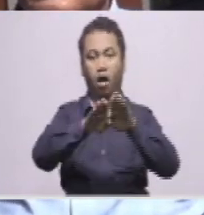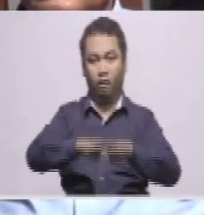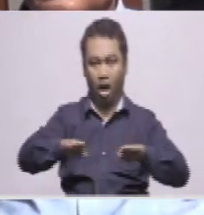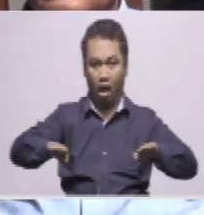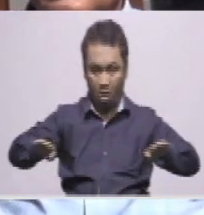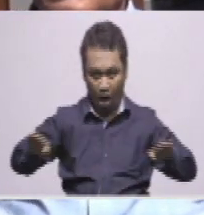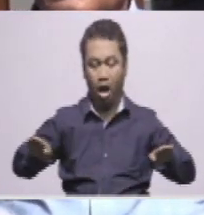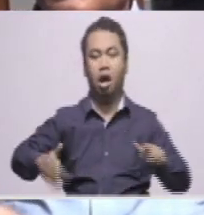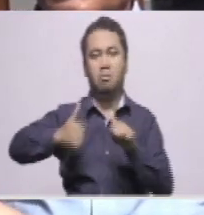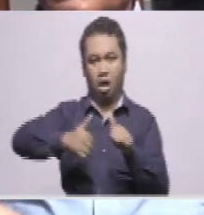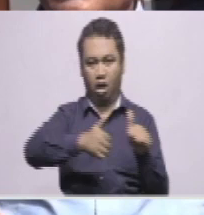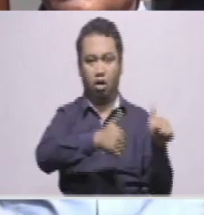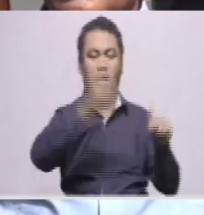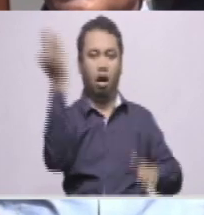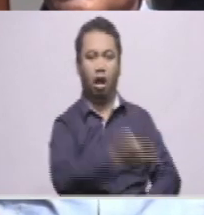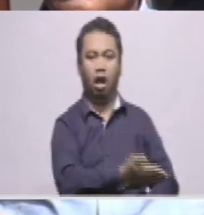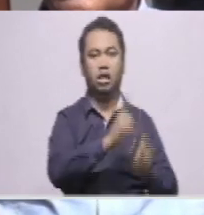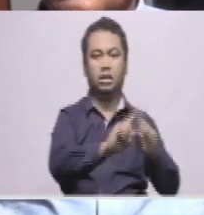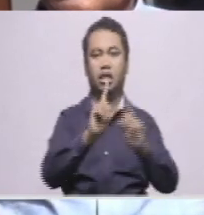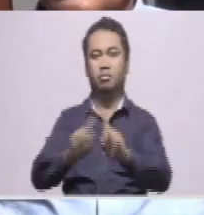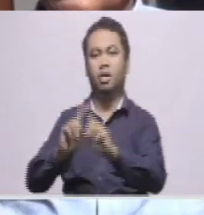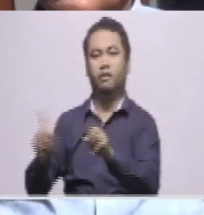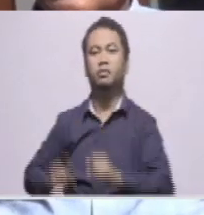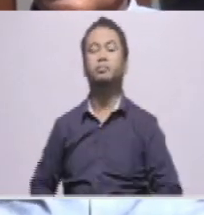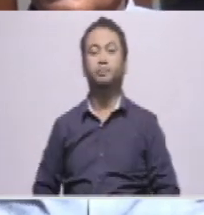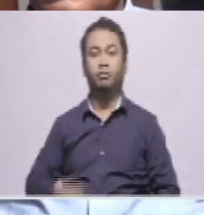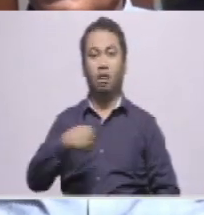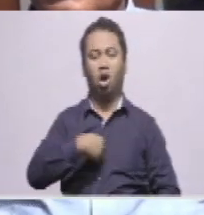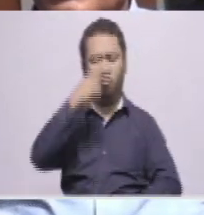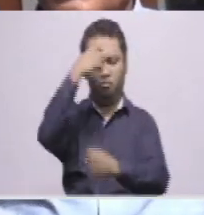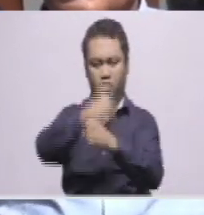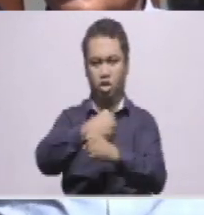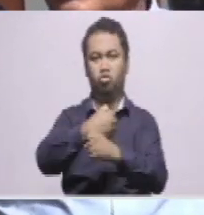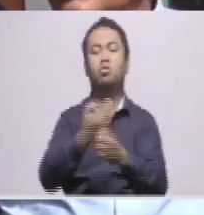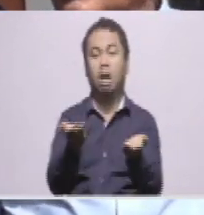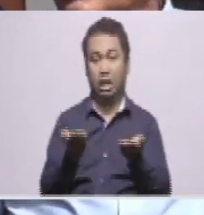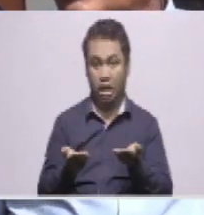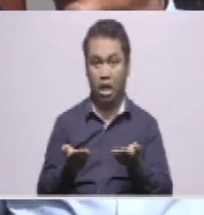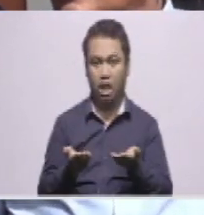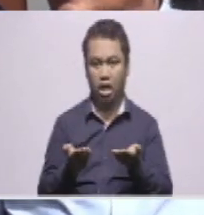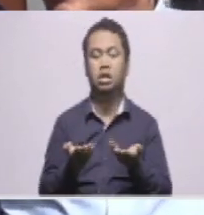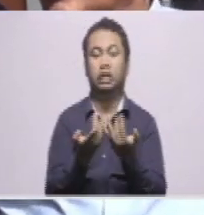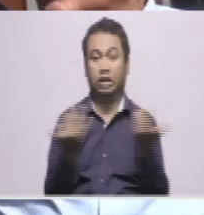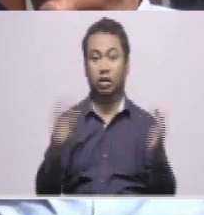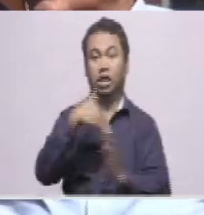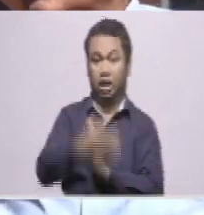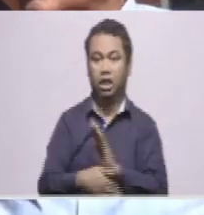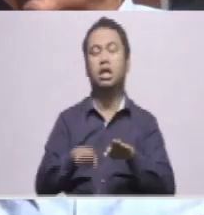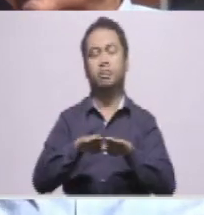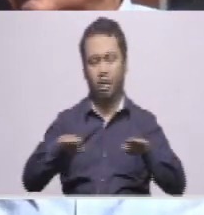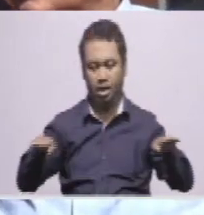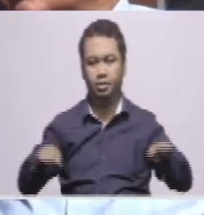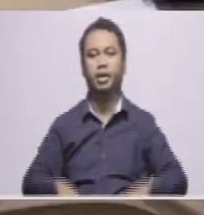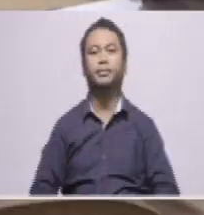ny fandarana ny toromarika rehetrarehetra misy manantena ny tenako fa izotra araka nytitsika ny zavatra rehetrarehetra miseho amin'izao fotoana zao